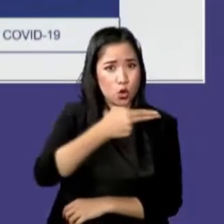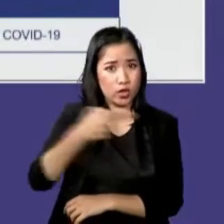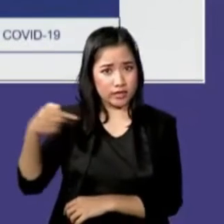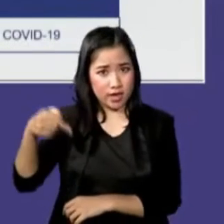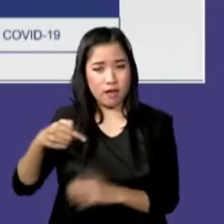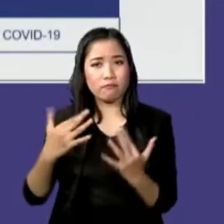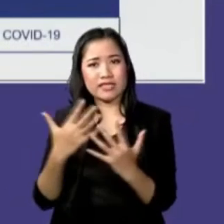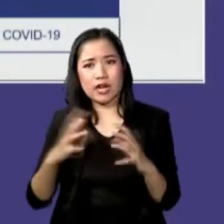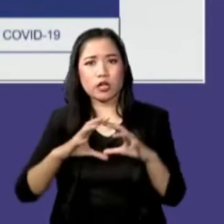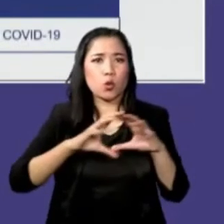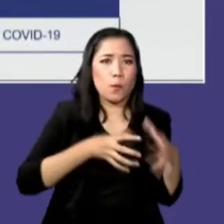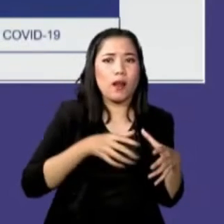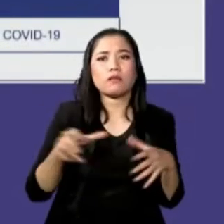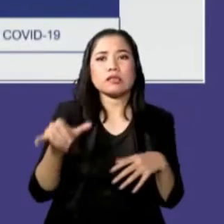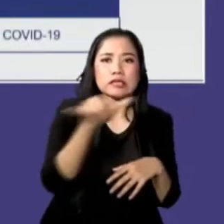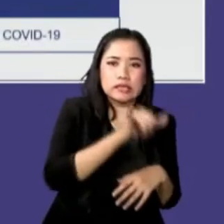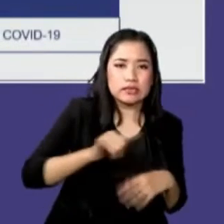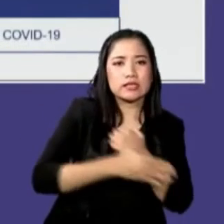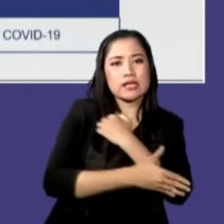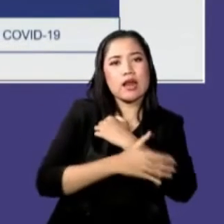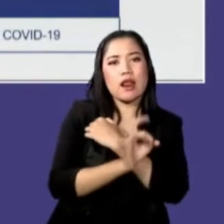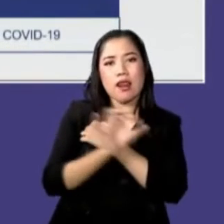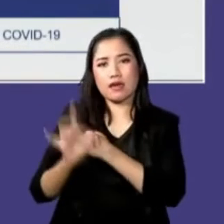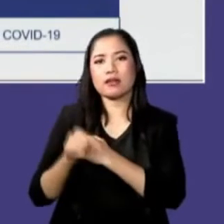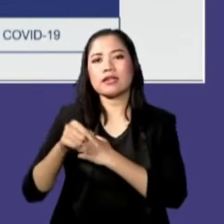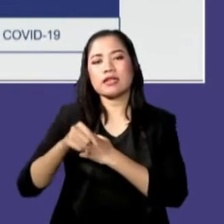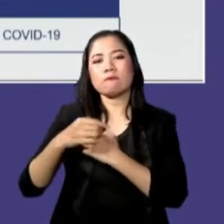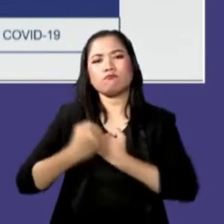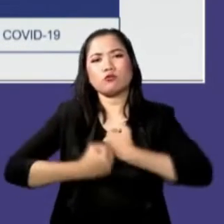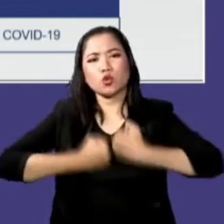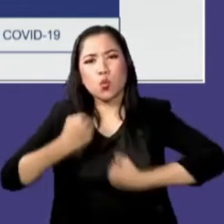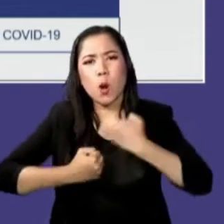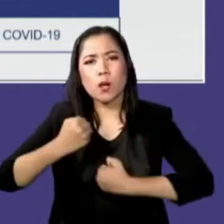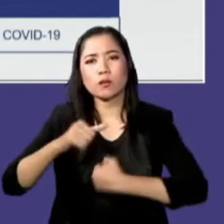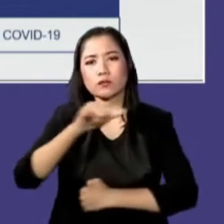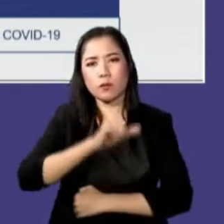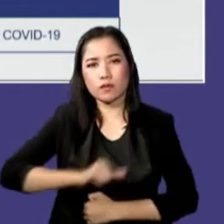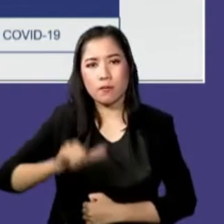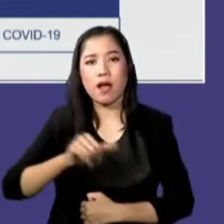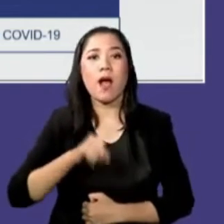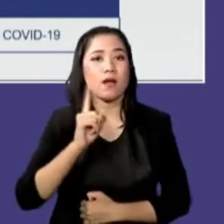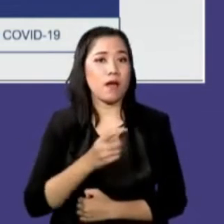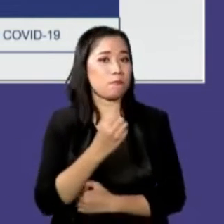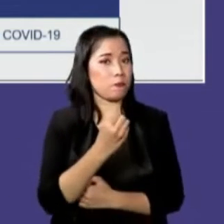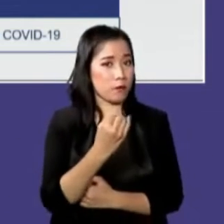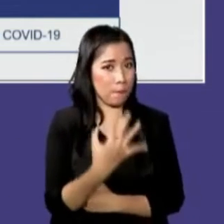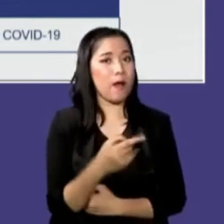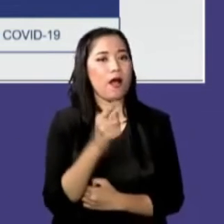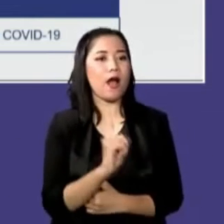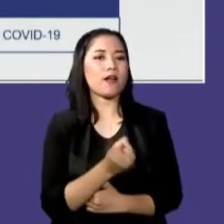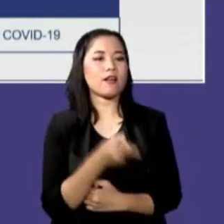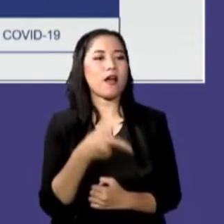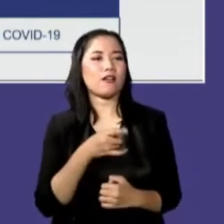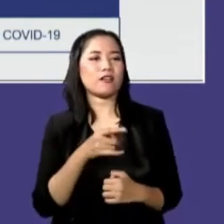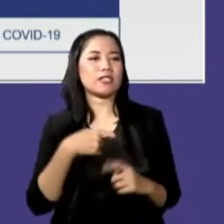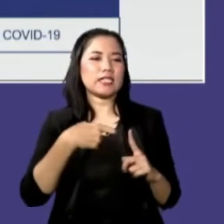warga global bersama dengan negara-negara lain sedang berjuang bersama, bahkan beberapa di antaranya sedang